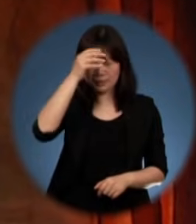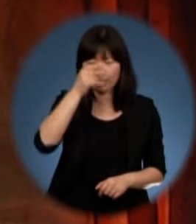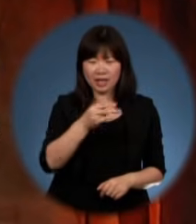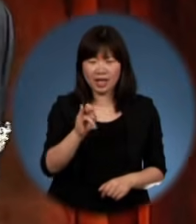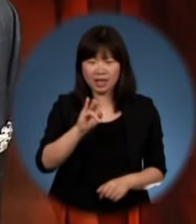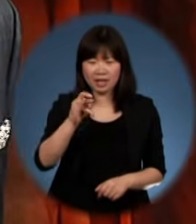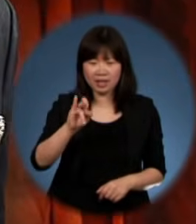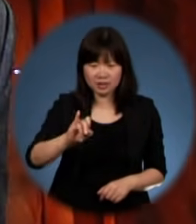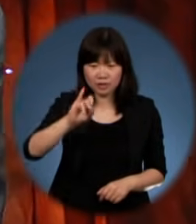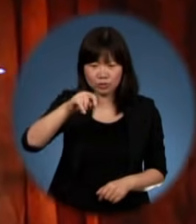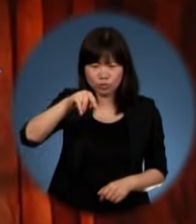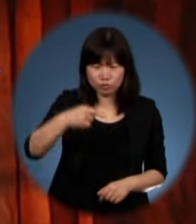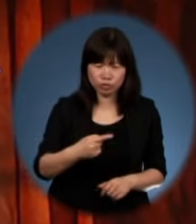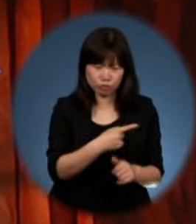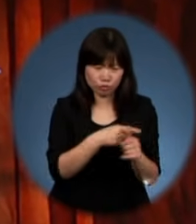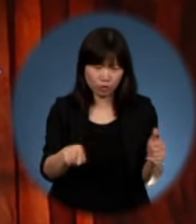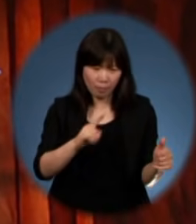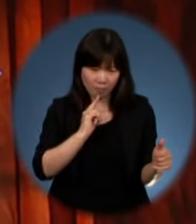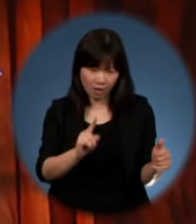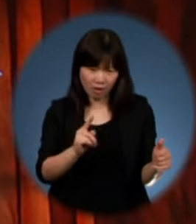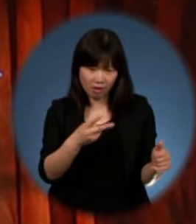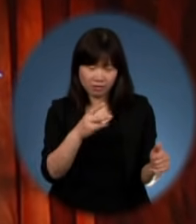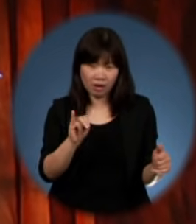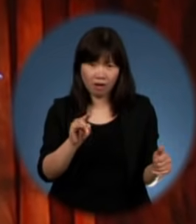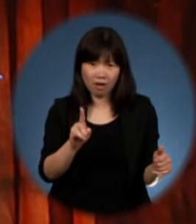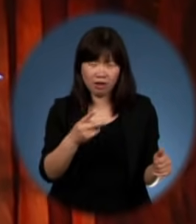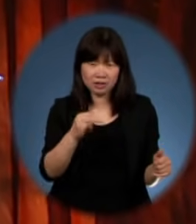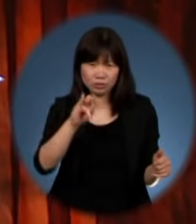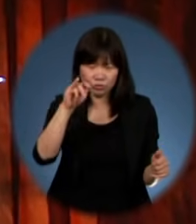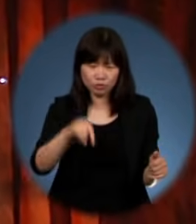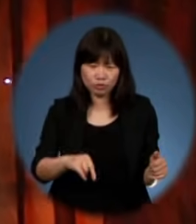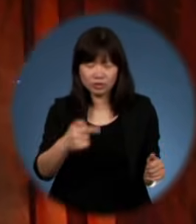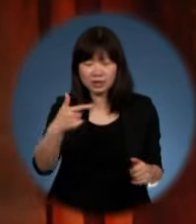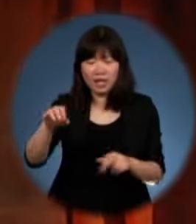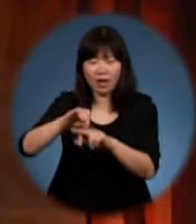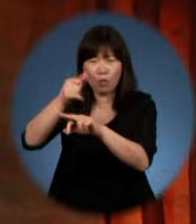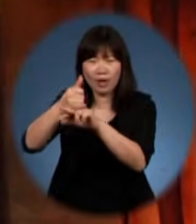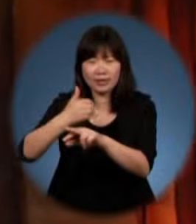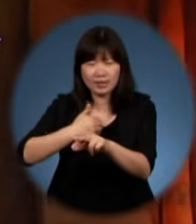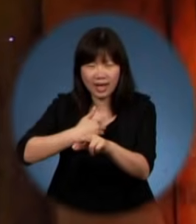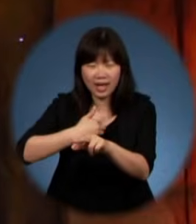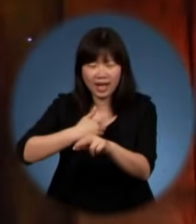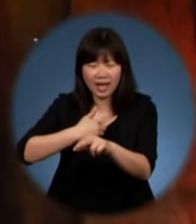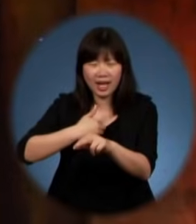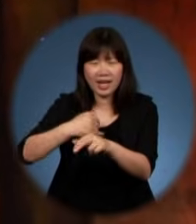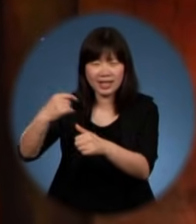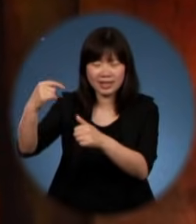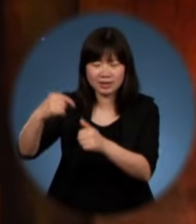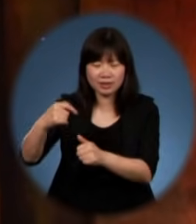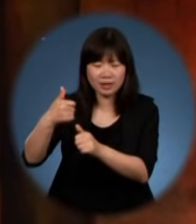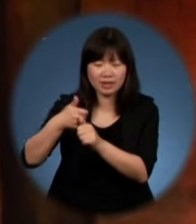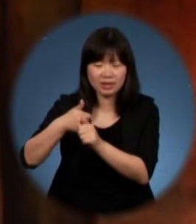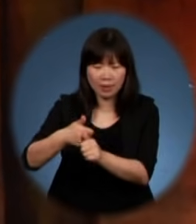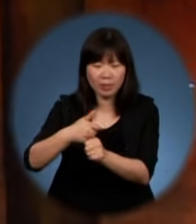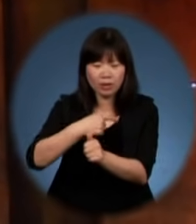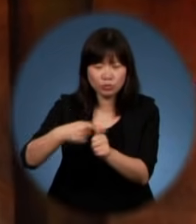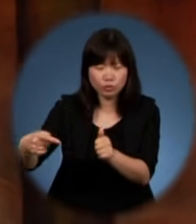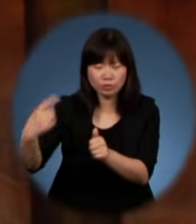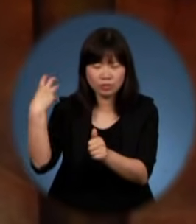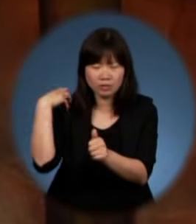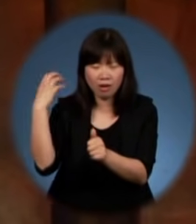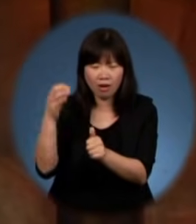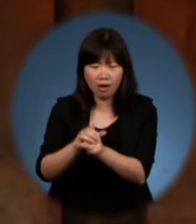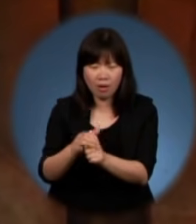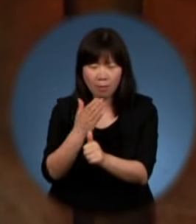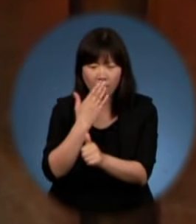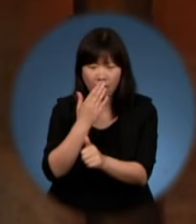수록 죽이다니 다리에서는 오직 배 왕인 나의 손에 의해서만 죽을 수 있는데